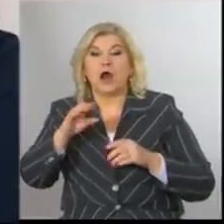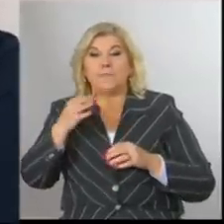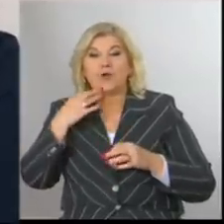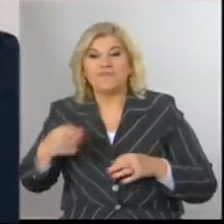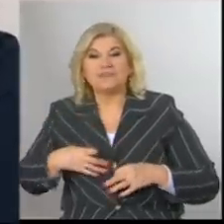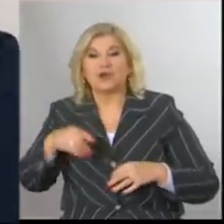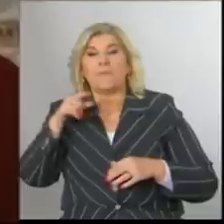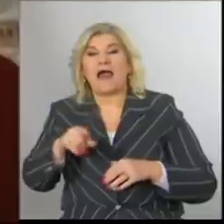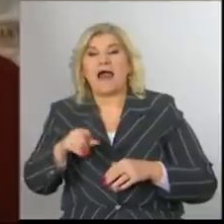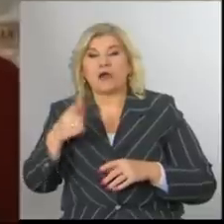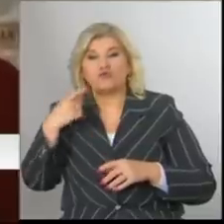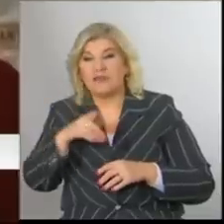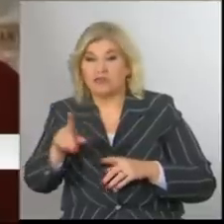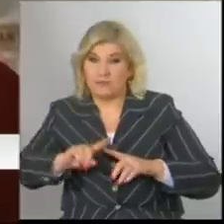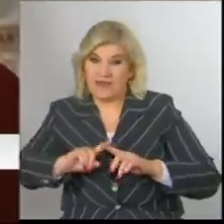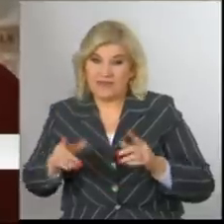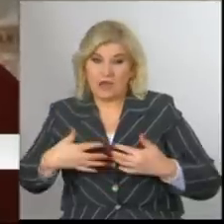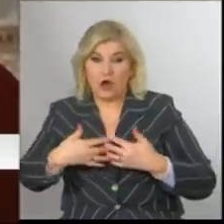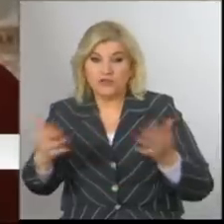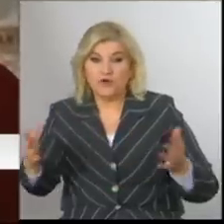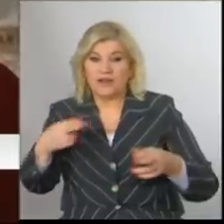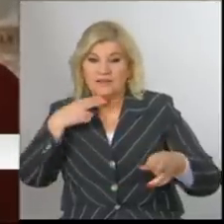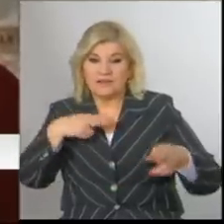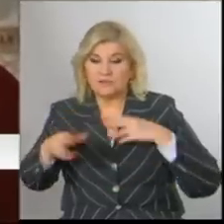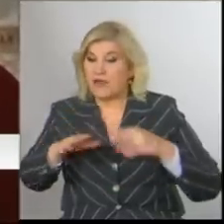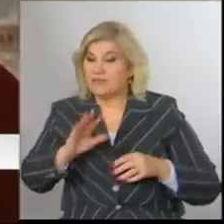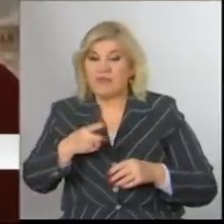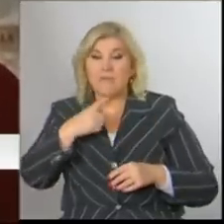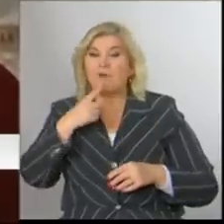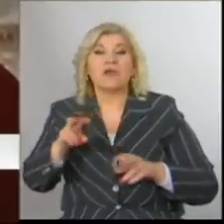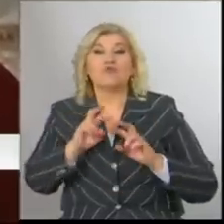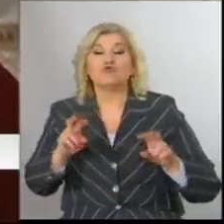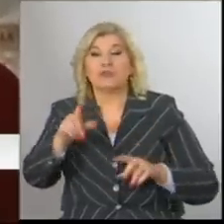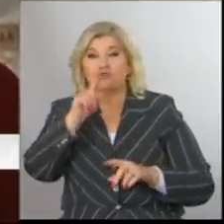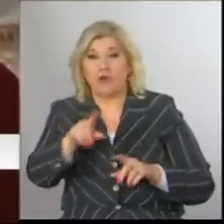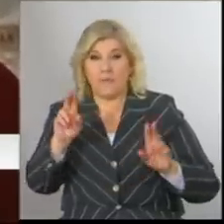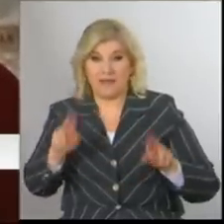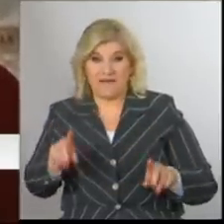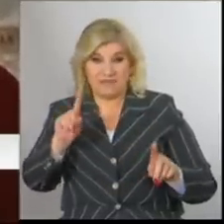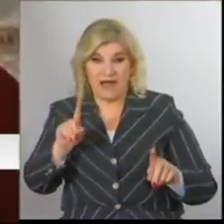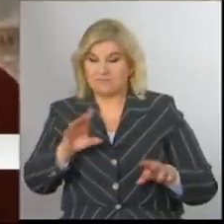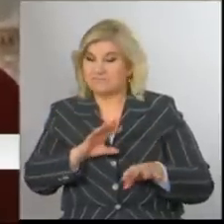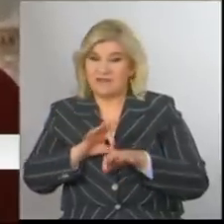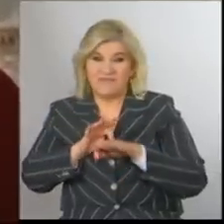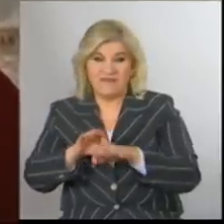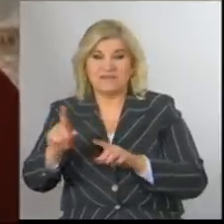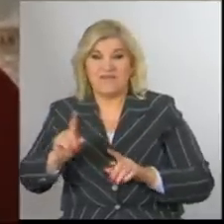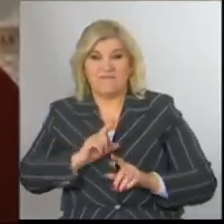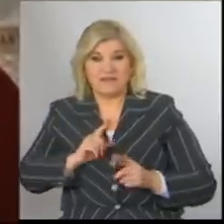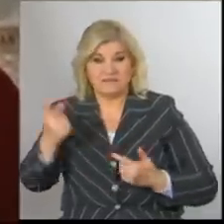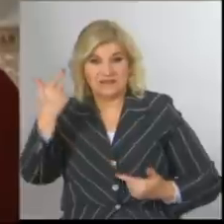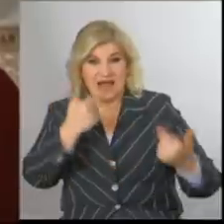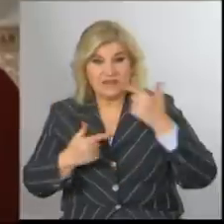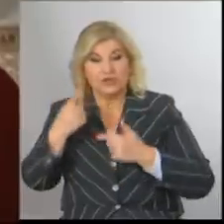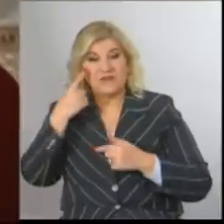komunikatívnosť je lepšia to znamená nie to čo povie učiteľ je tá pravda Ale vieť ich na eh k vlastnému názoru vedieť